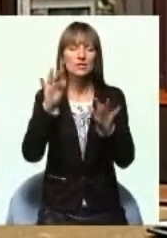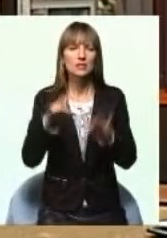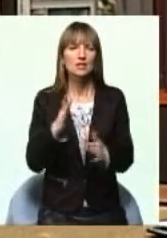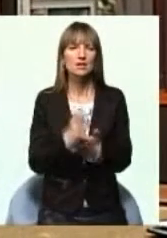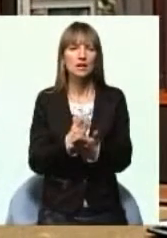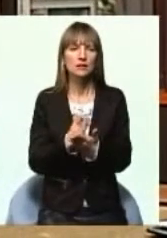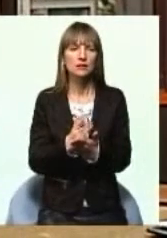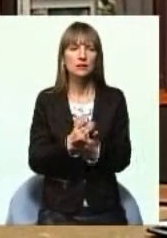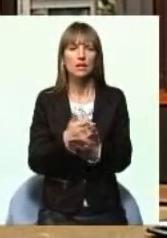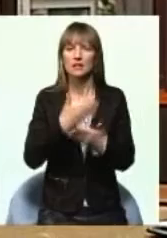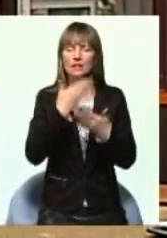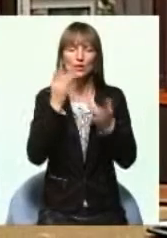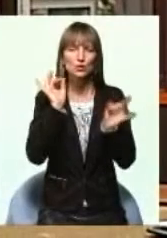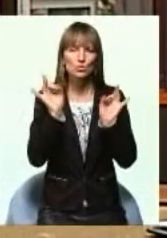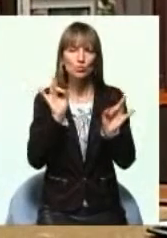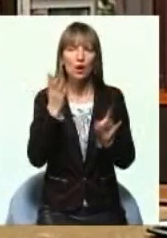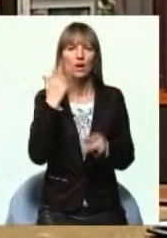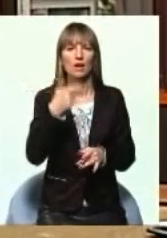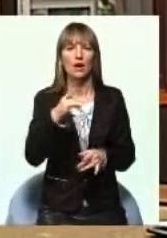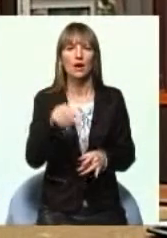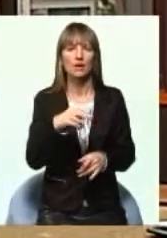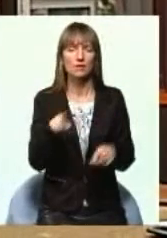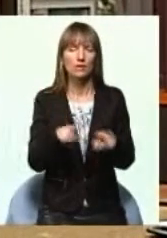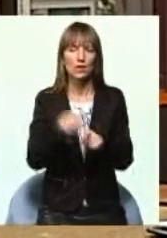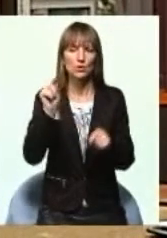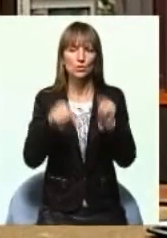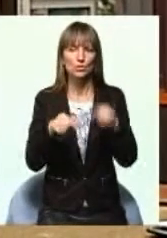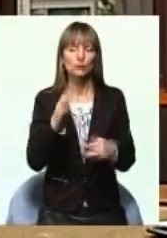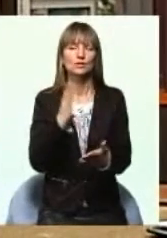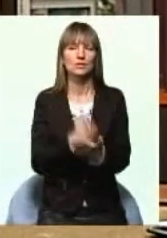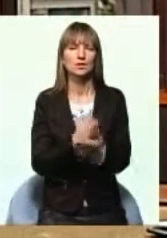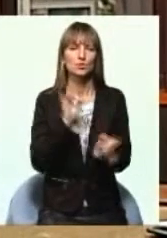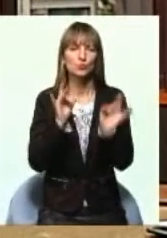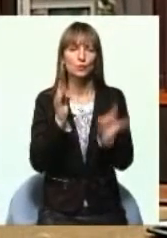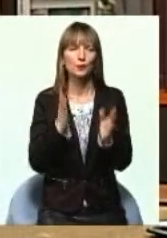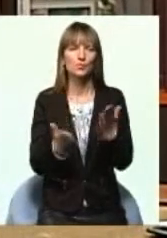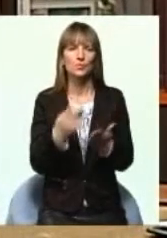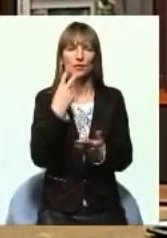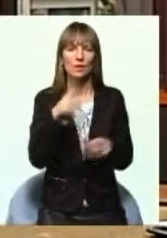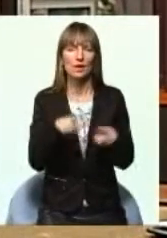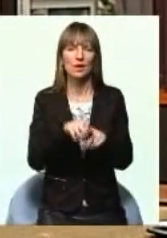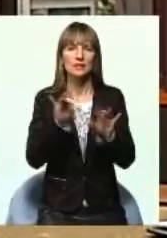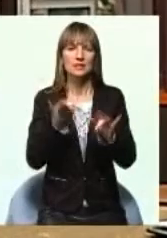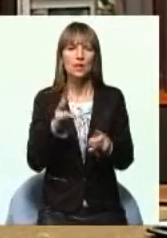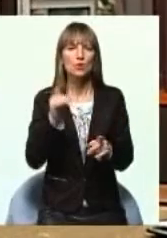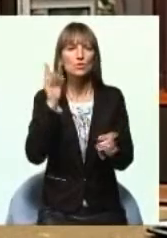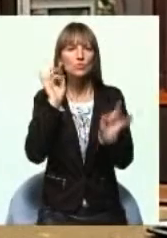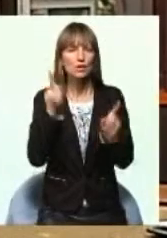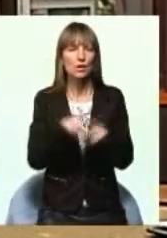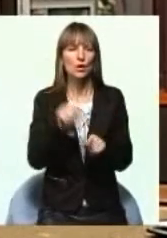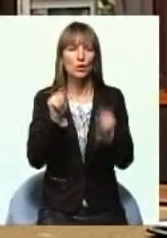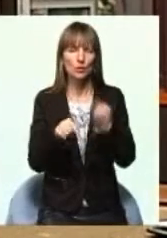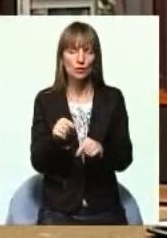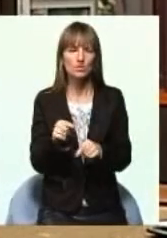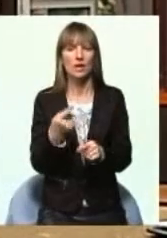він не здає шуму майже. А коли град, як дощ, він і здає. Якщо ви бачите щось біле, як сніг, воно звучить як дощ, значить